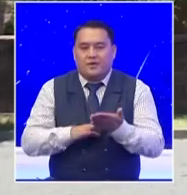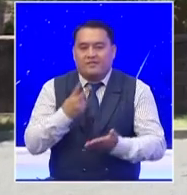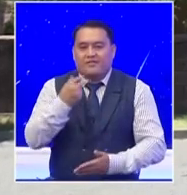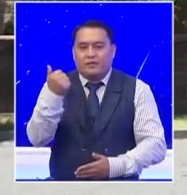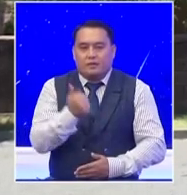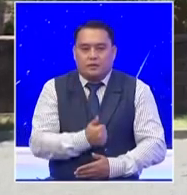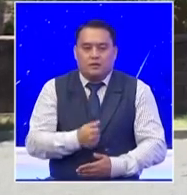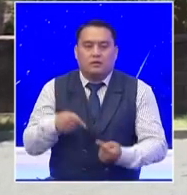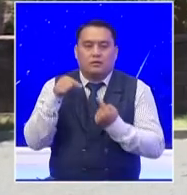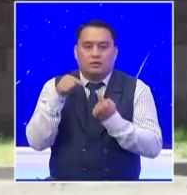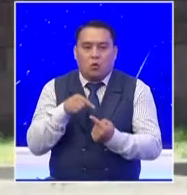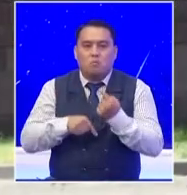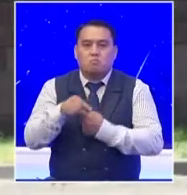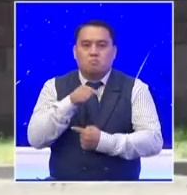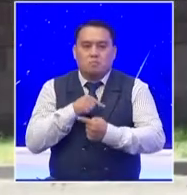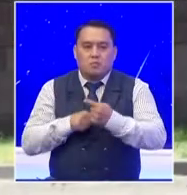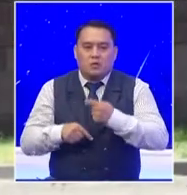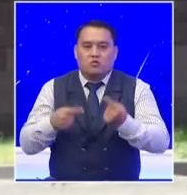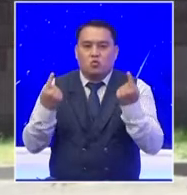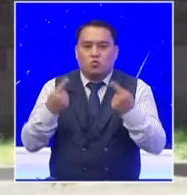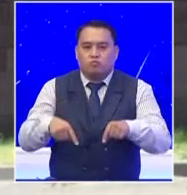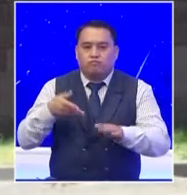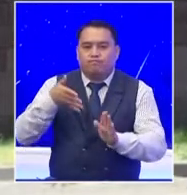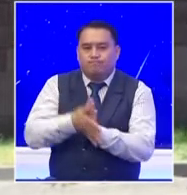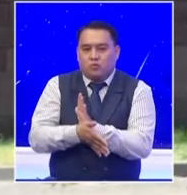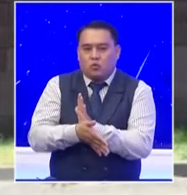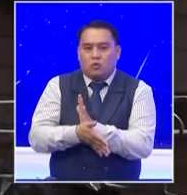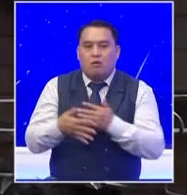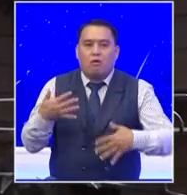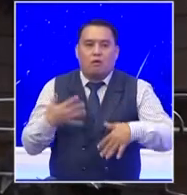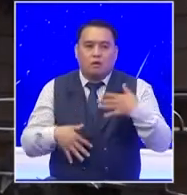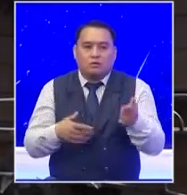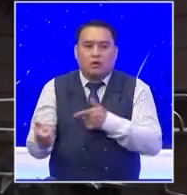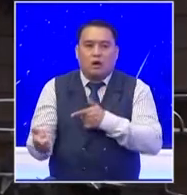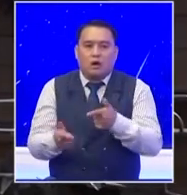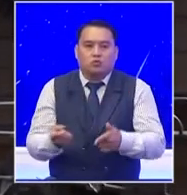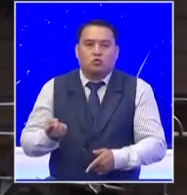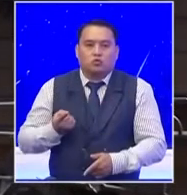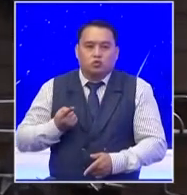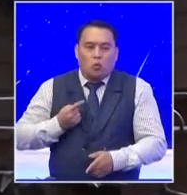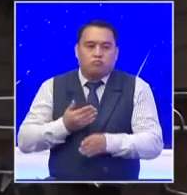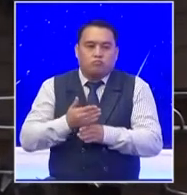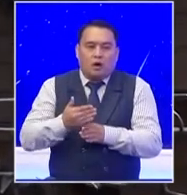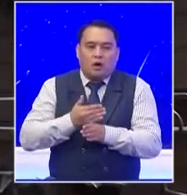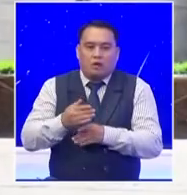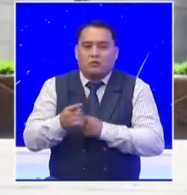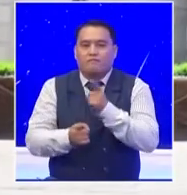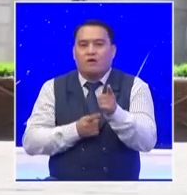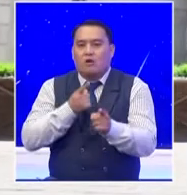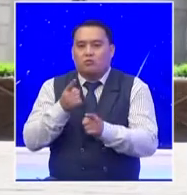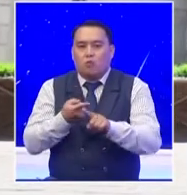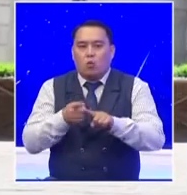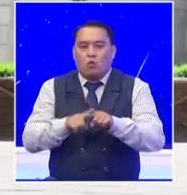2 недели. Соответственно, бизнес-структуры несут убытки. Уже готовые к послаблению, предприниматели ожидали постепенного возврата к прежнему